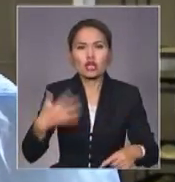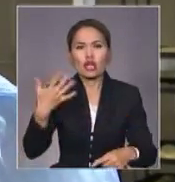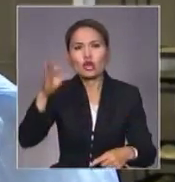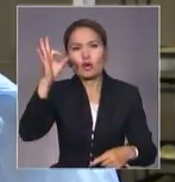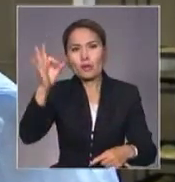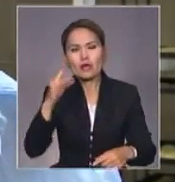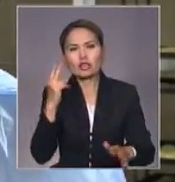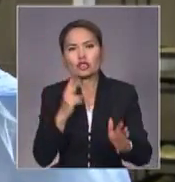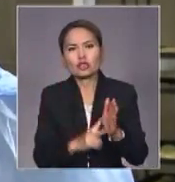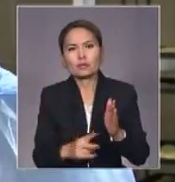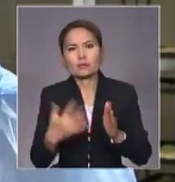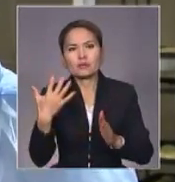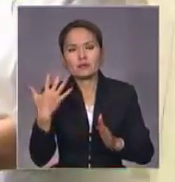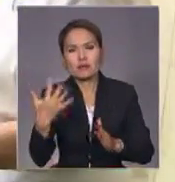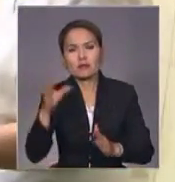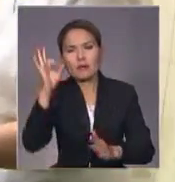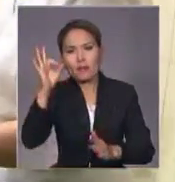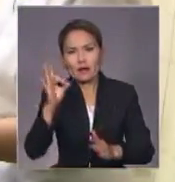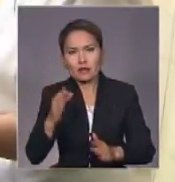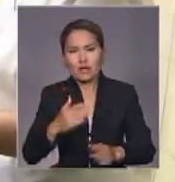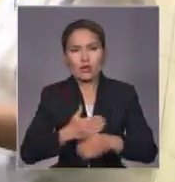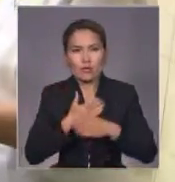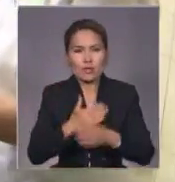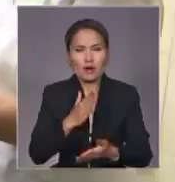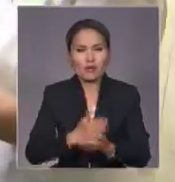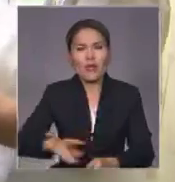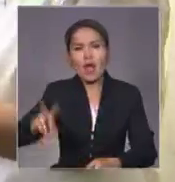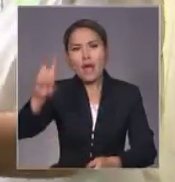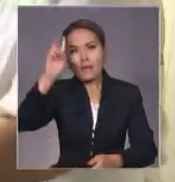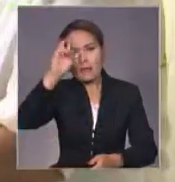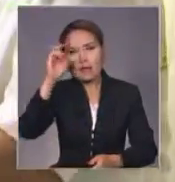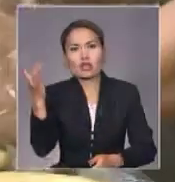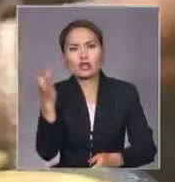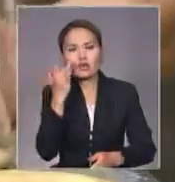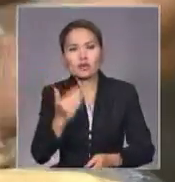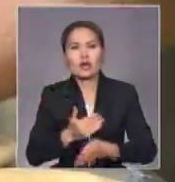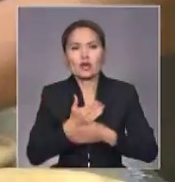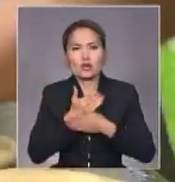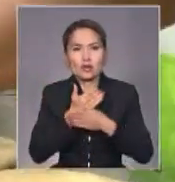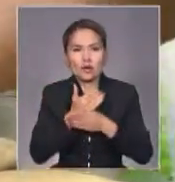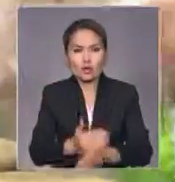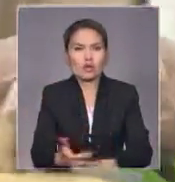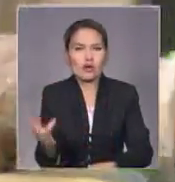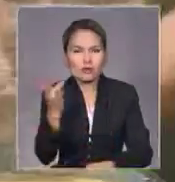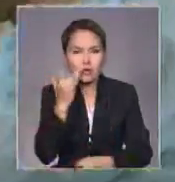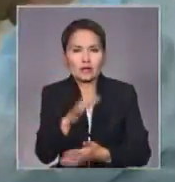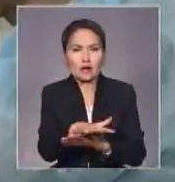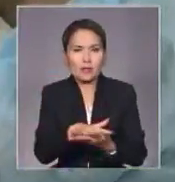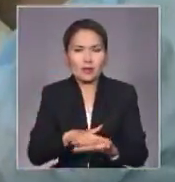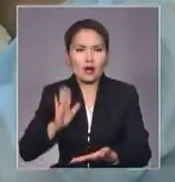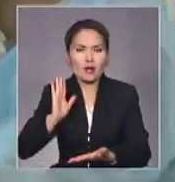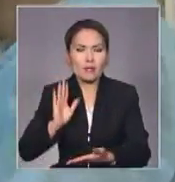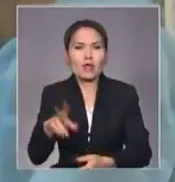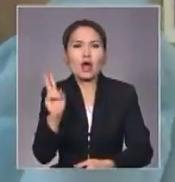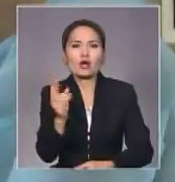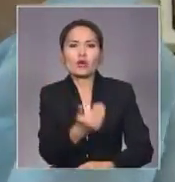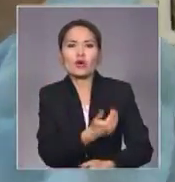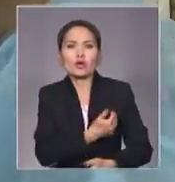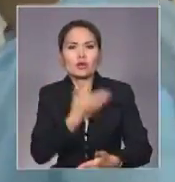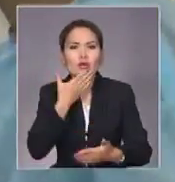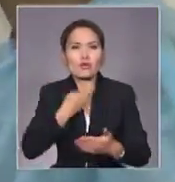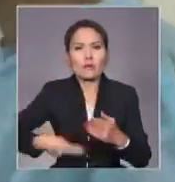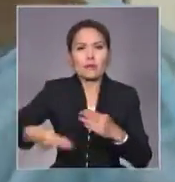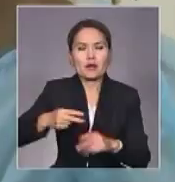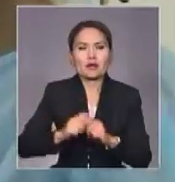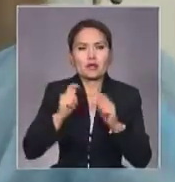дейін, 75%-ға дейін сіз үшін кепілдік береді. Мемлекет тарапынан кәсіпкерге көрсетілер көмек мұнымен бітпек емес. Ісін ширатып, бұғанасын бекіткенге